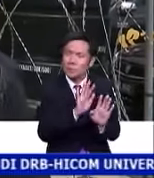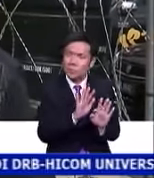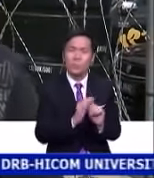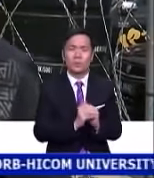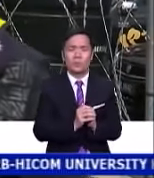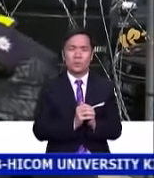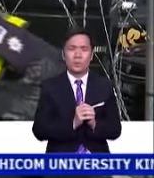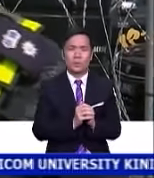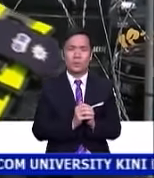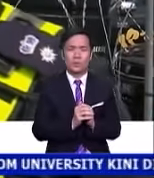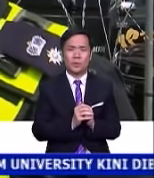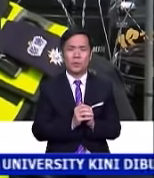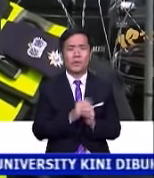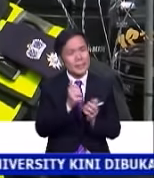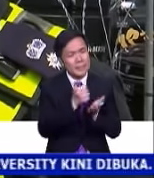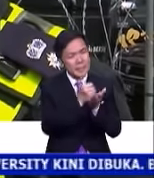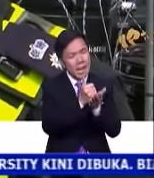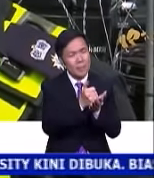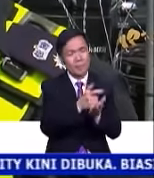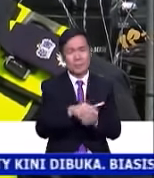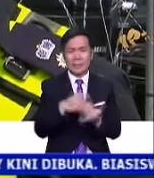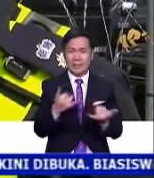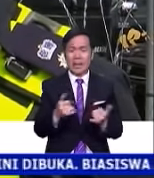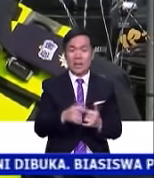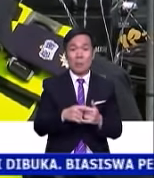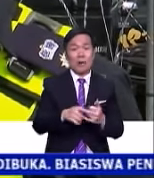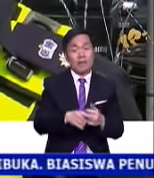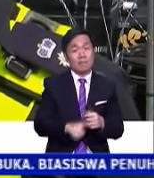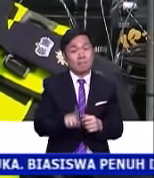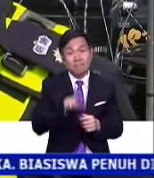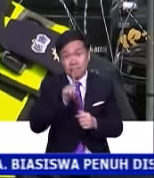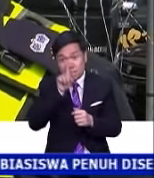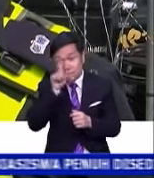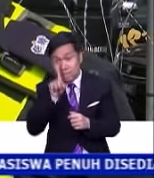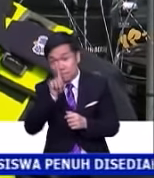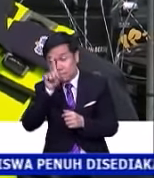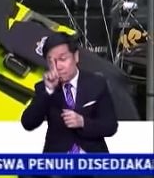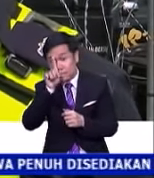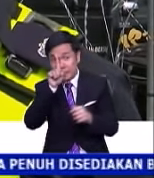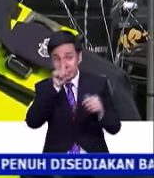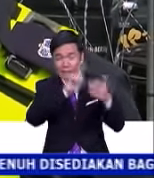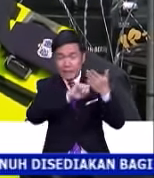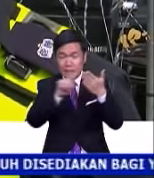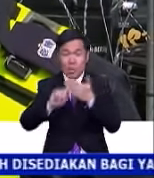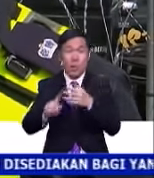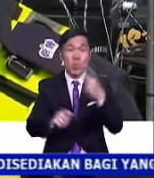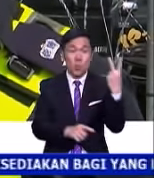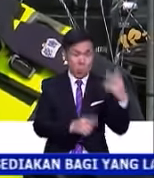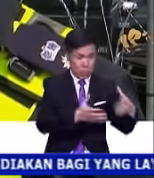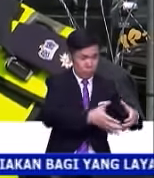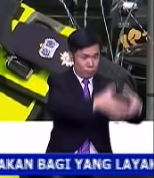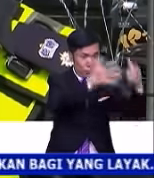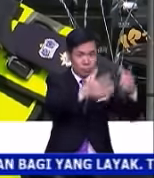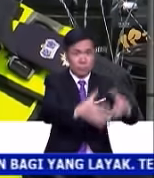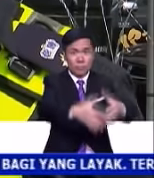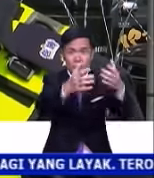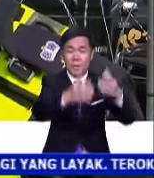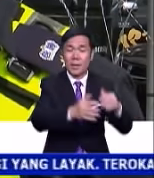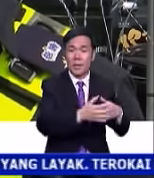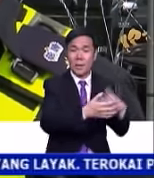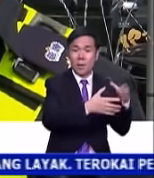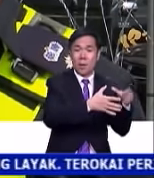kita sebenarnya untuk membantu pihak PKD membuat saringan kepada semua blok-blok yang terlibat, terutama dua blok yang kita fokuskan, iaitu